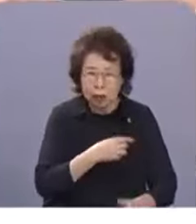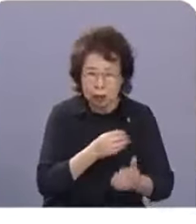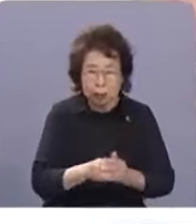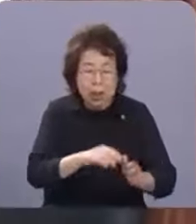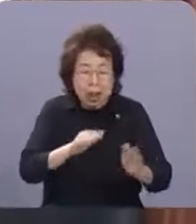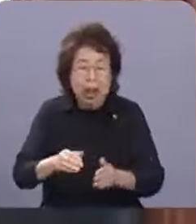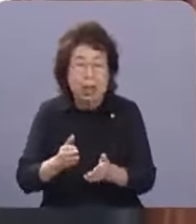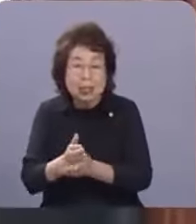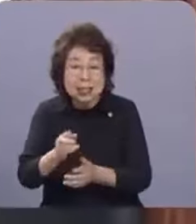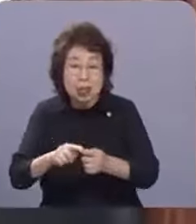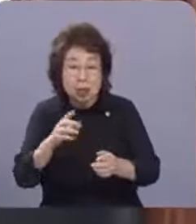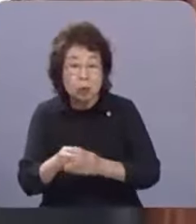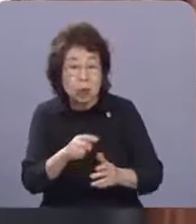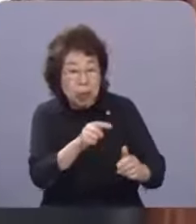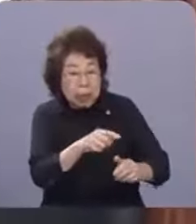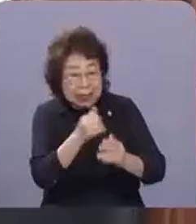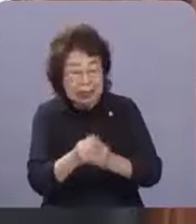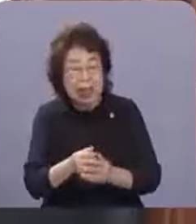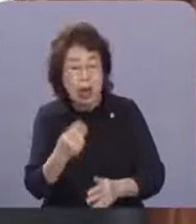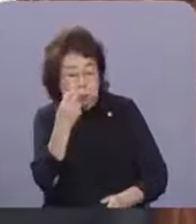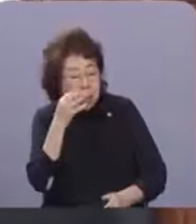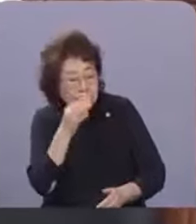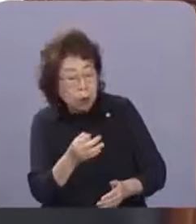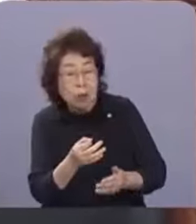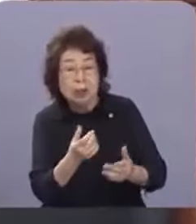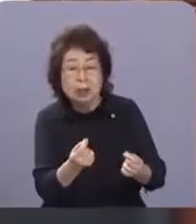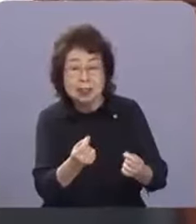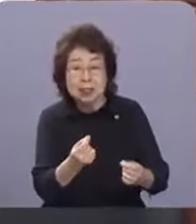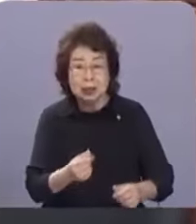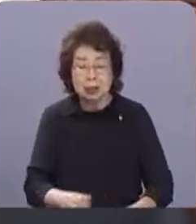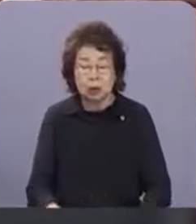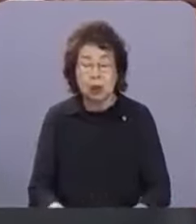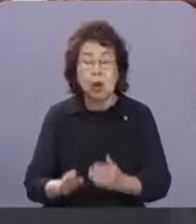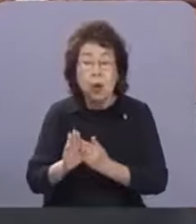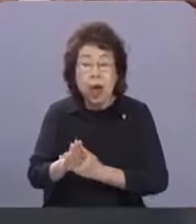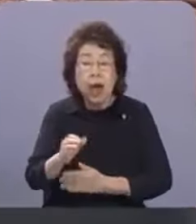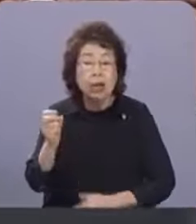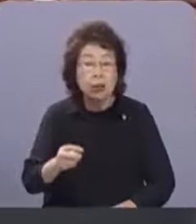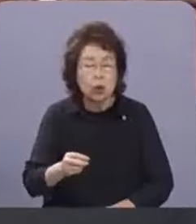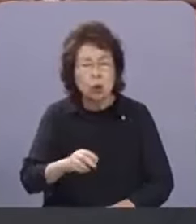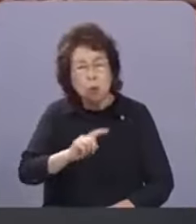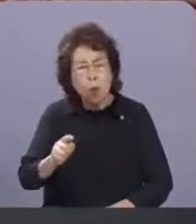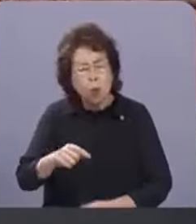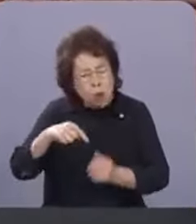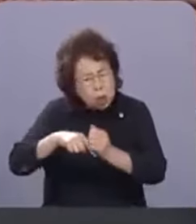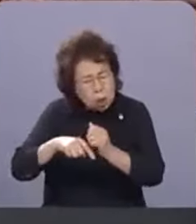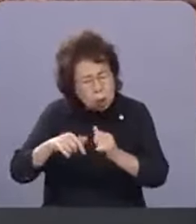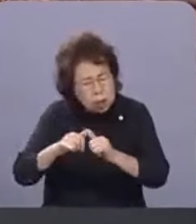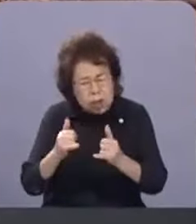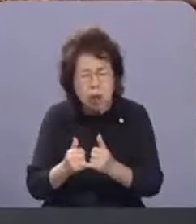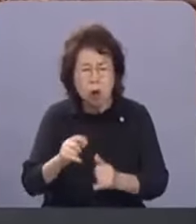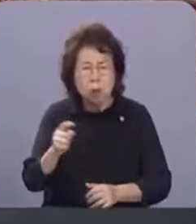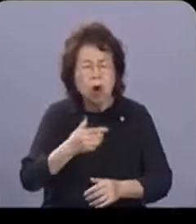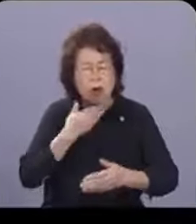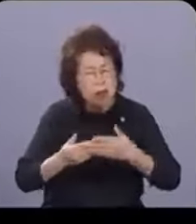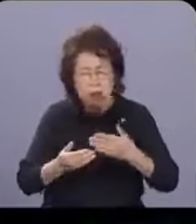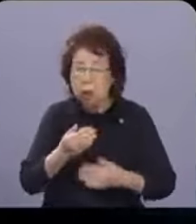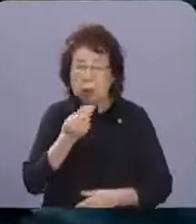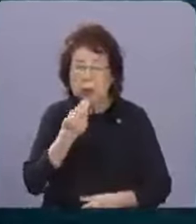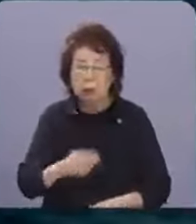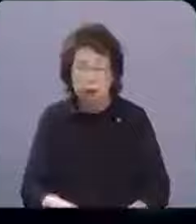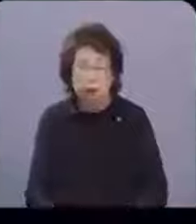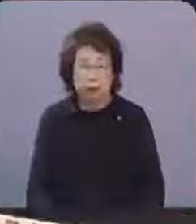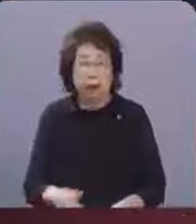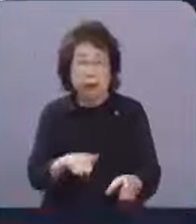해양진흥공사는 해당 상임위 피감 기관이었습니다 이외에는 이렇다 할 인연이나 경력이 없습니다